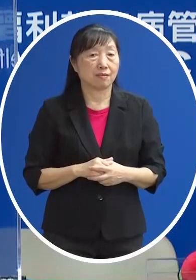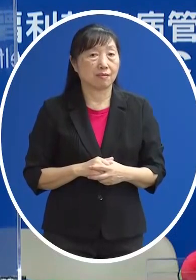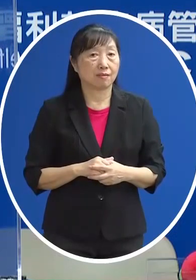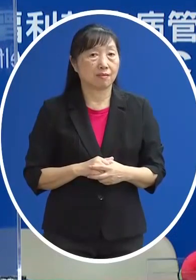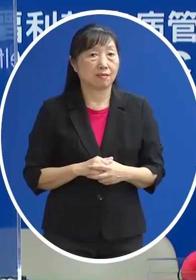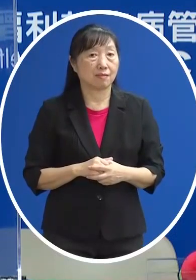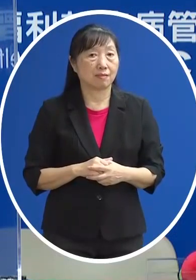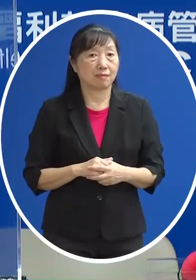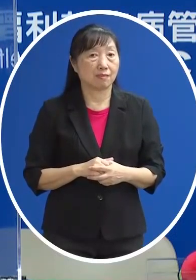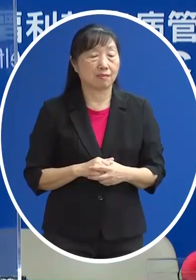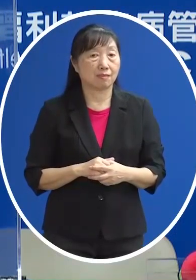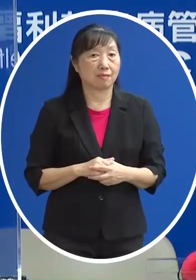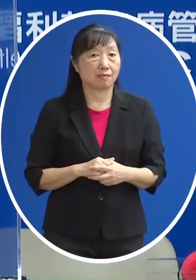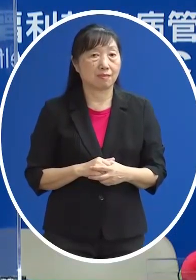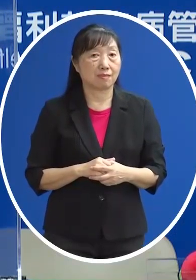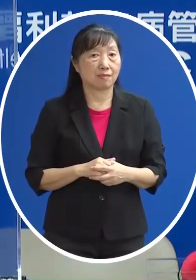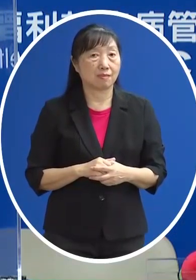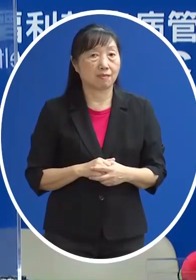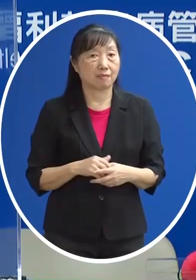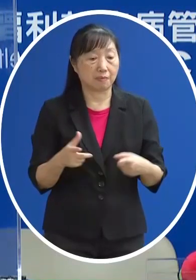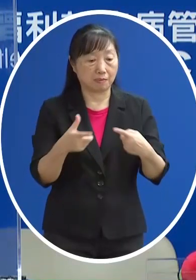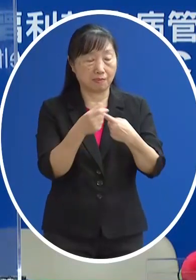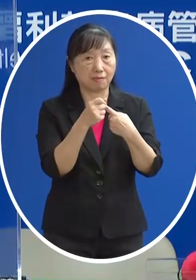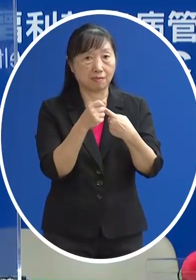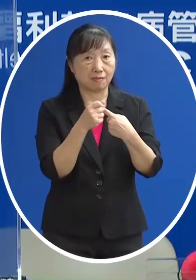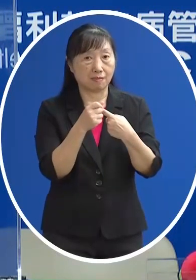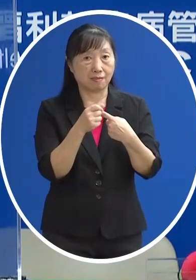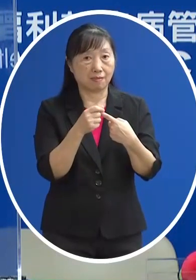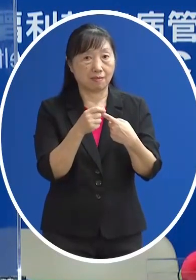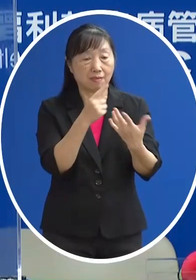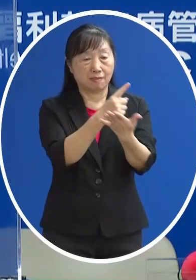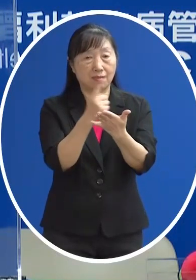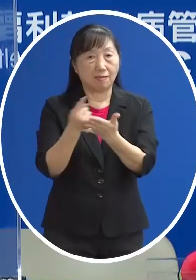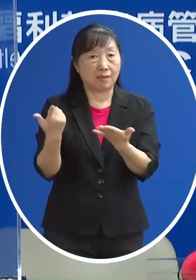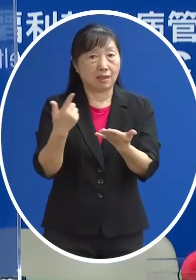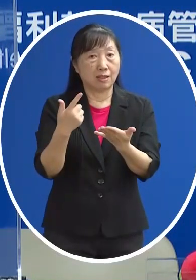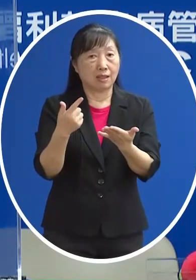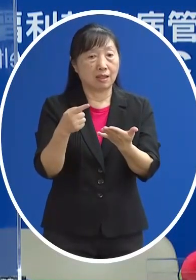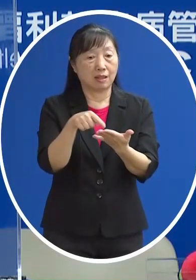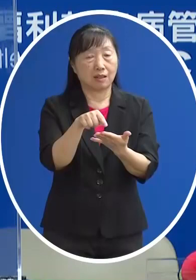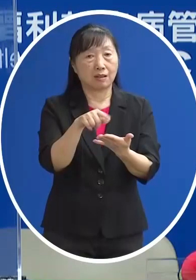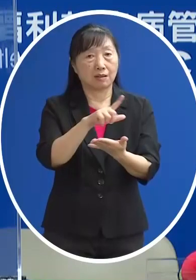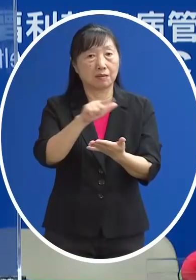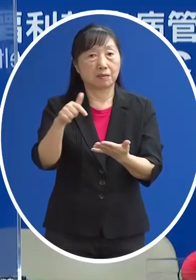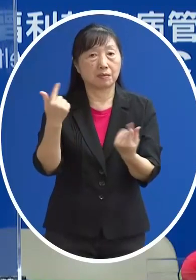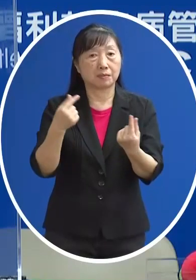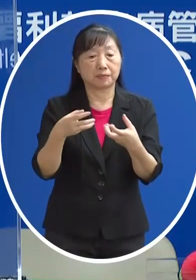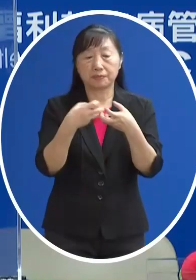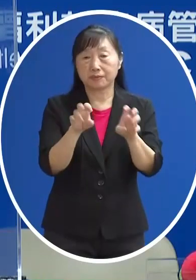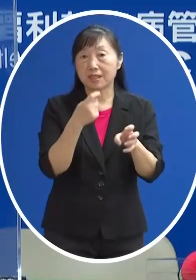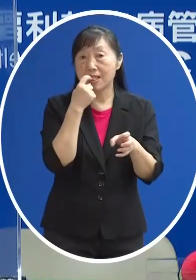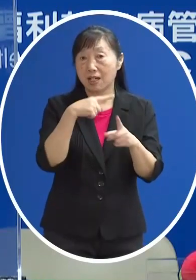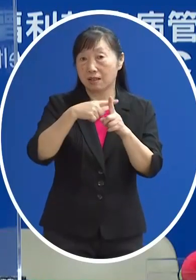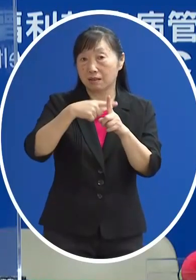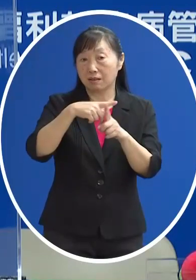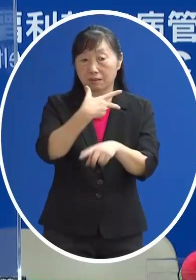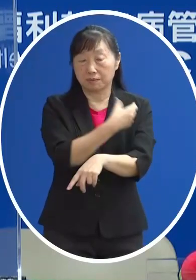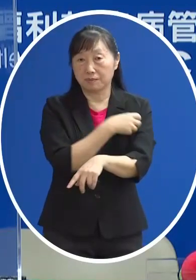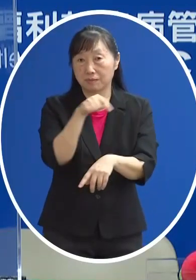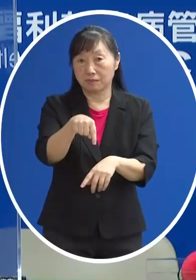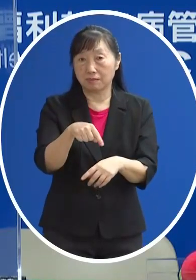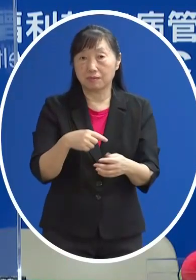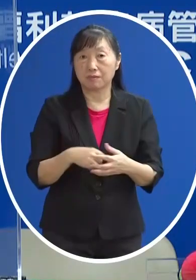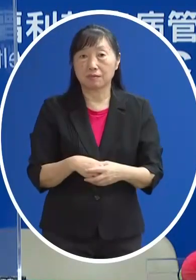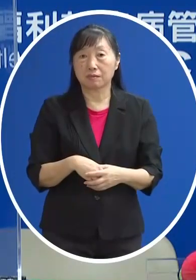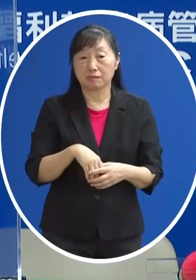好，第一个大概哈，所有的产品，尤其是哈我们这种蛋白质疫苗，哈在相